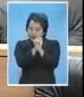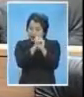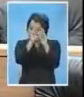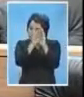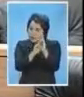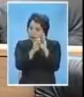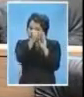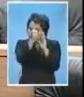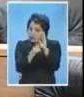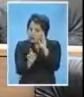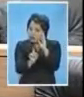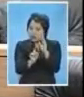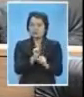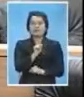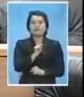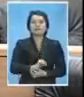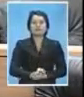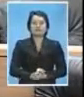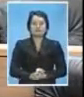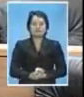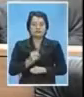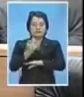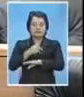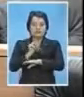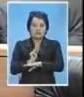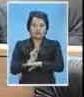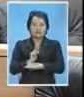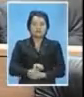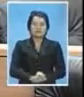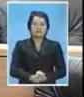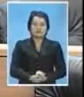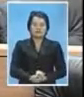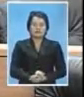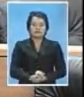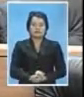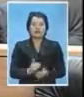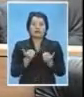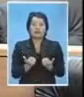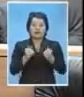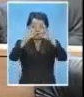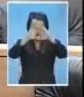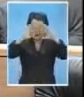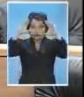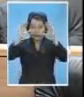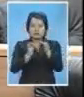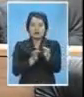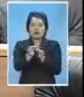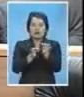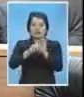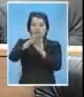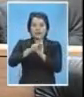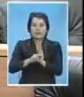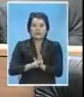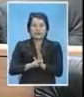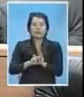ไม่ท่านประธานที่เคารพครับณวันนี้รัฐบาลเมื่อแถลงนโยบายต่อสภา